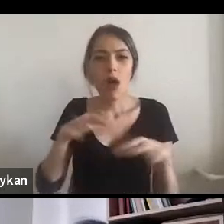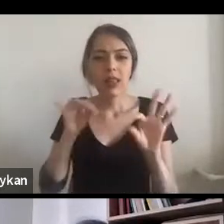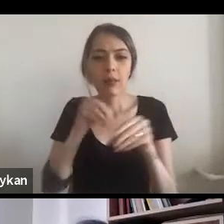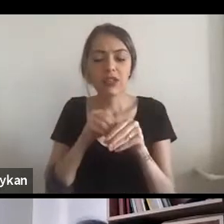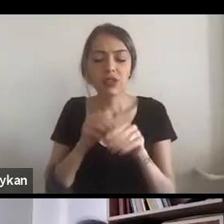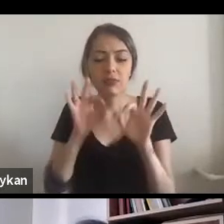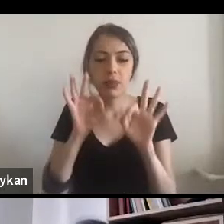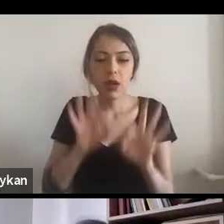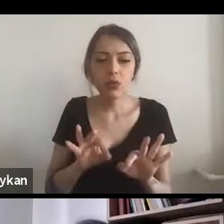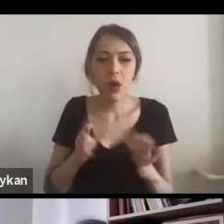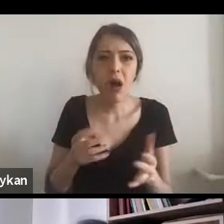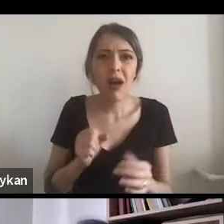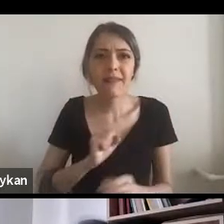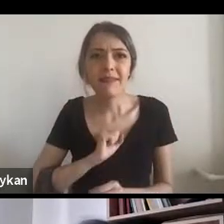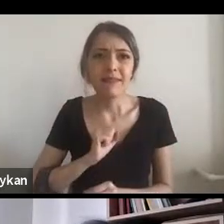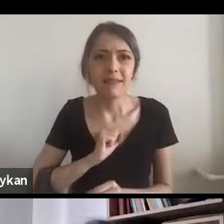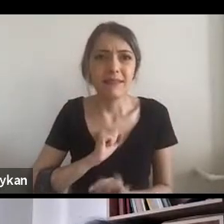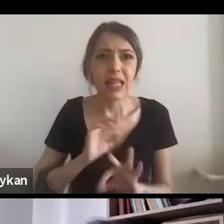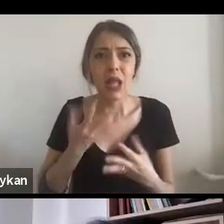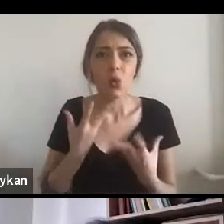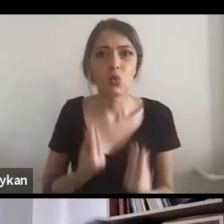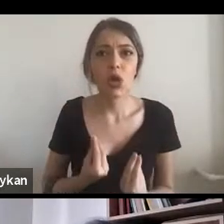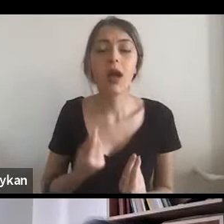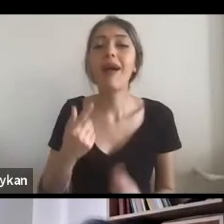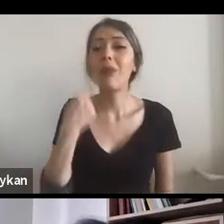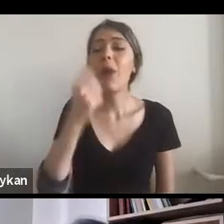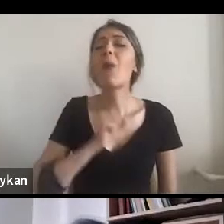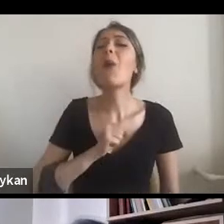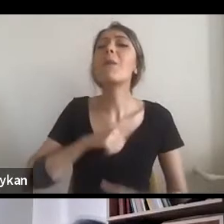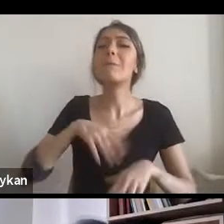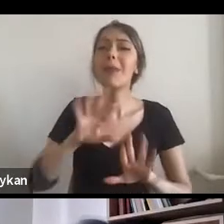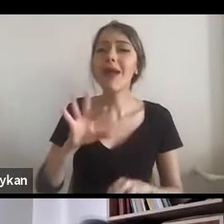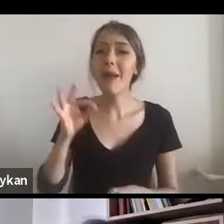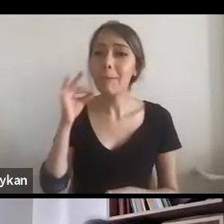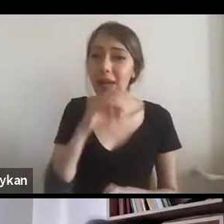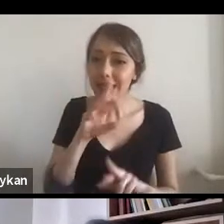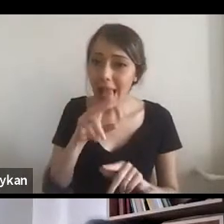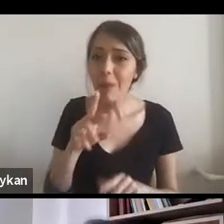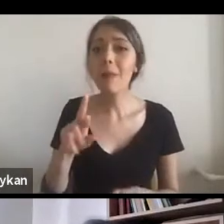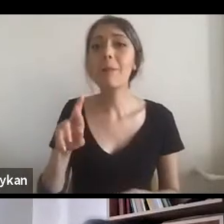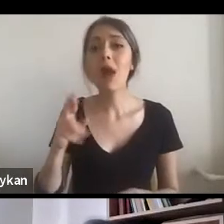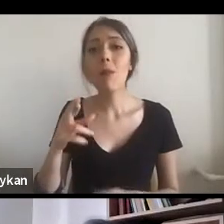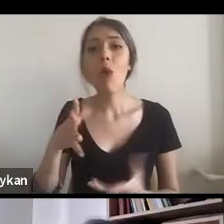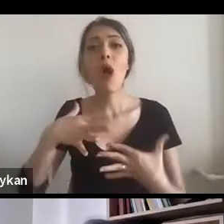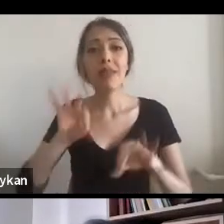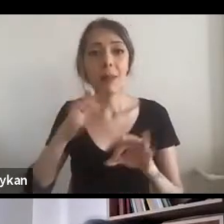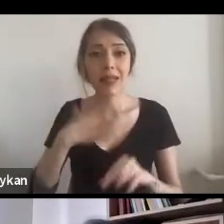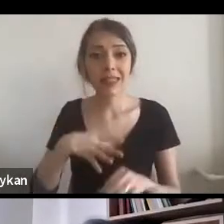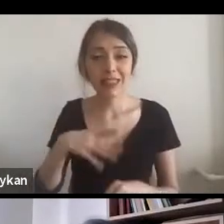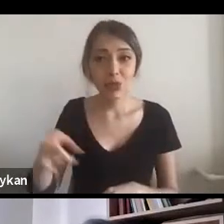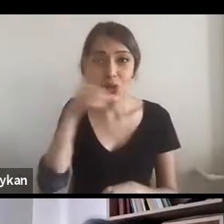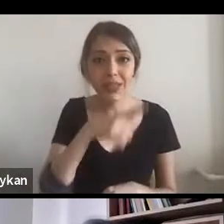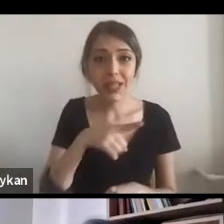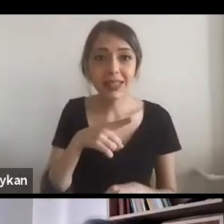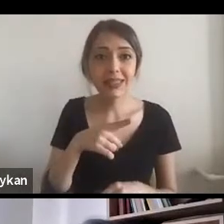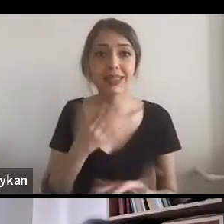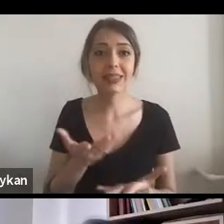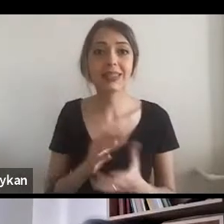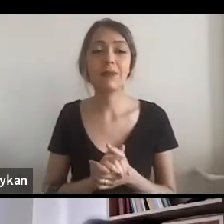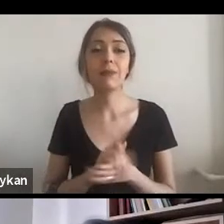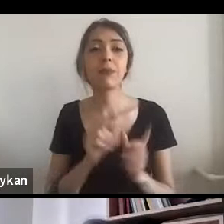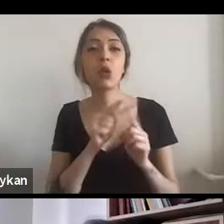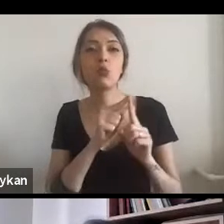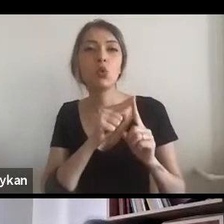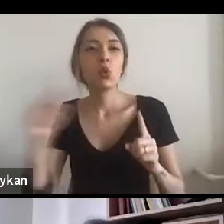korkmasın diye. Benzer şekilde bir raporlama yapmak isterseniz ve formal sürecin içinden çıkamayacağını düşünürseniz de